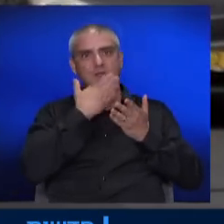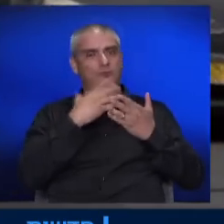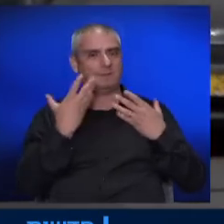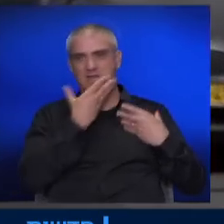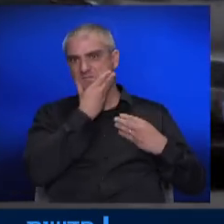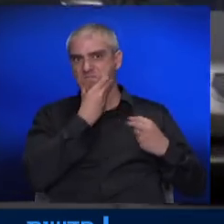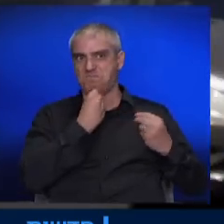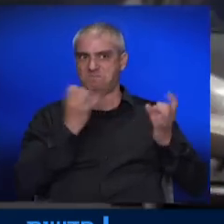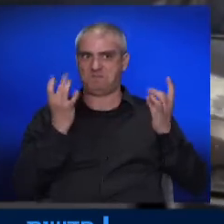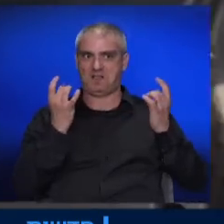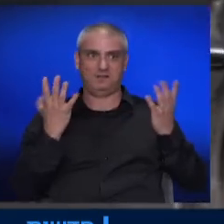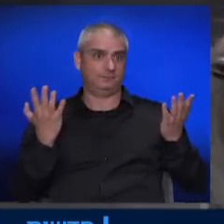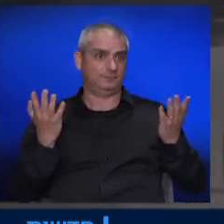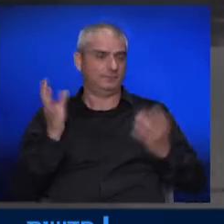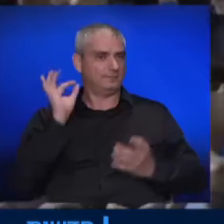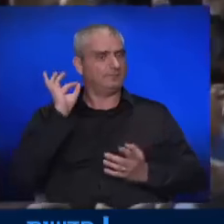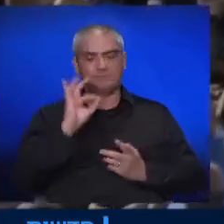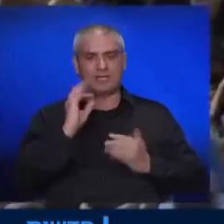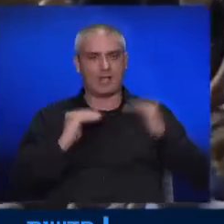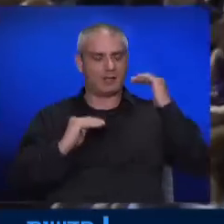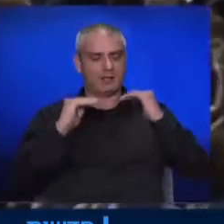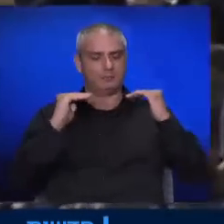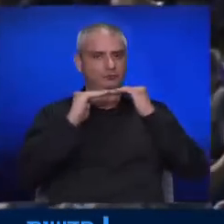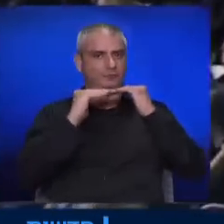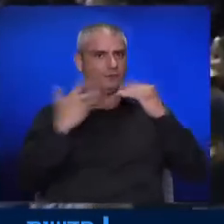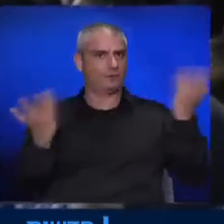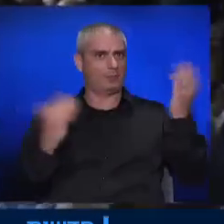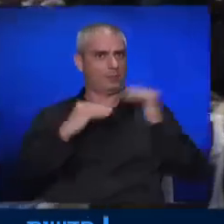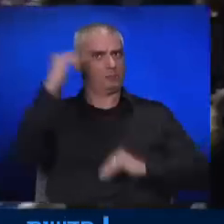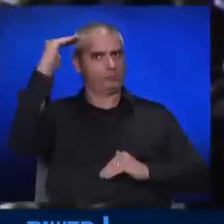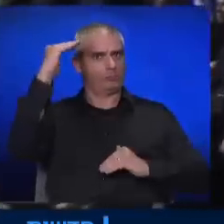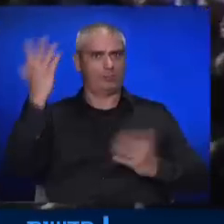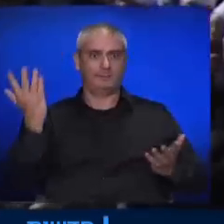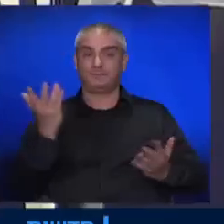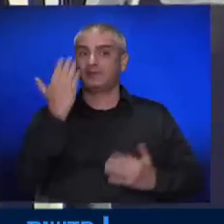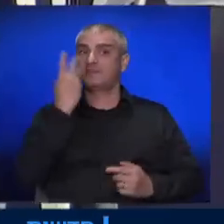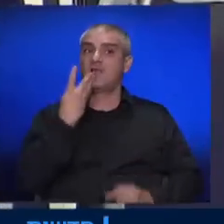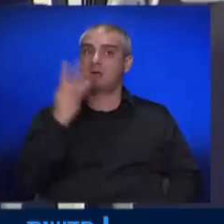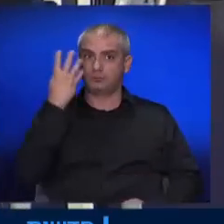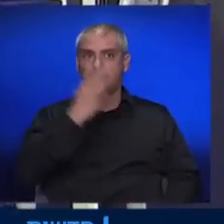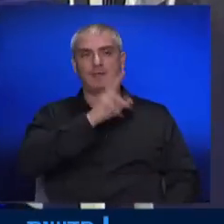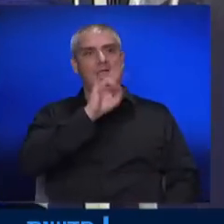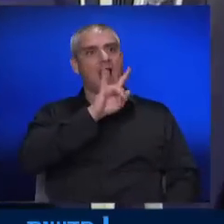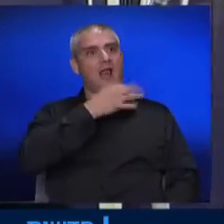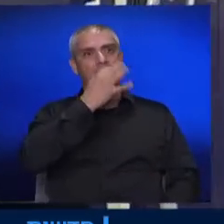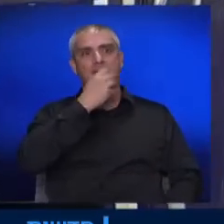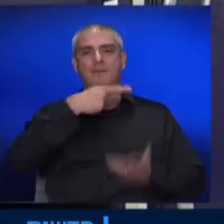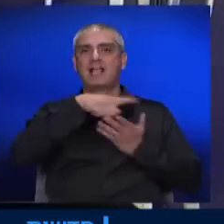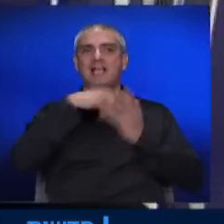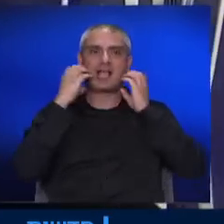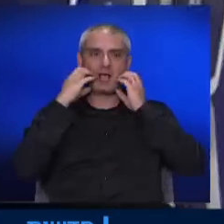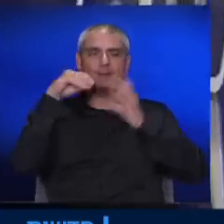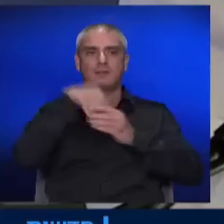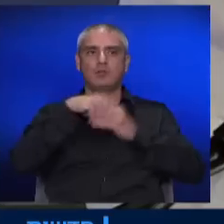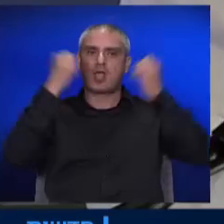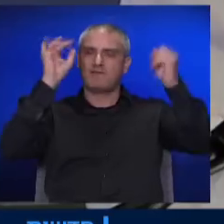זה פגיעה בוטה בערך השוויון. לפני כארבע שנים נאם חלבי בכיכר רבין במסגרת ההפגנות נגד חוק